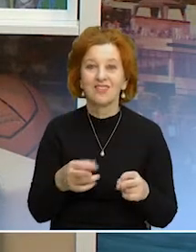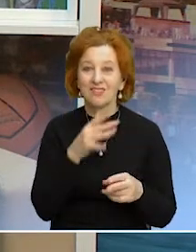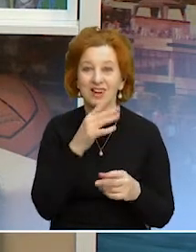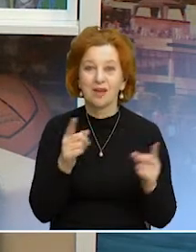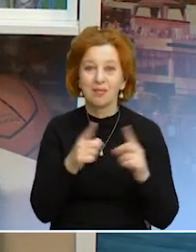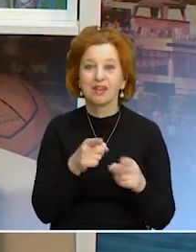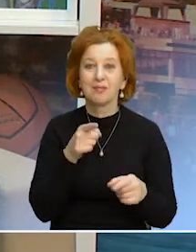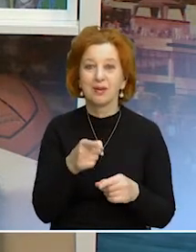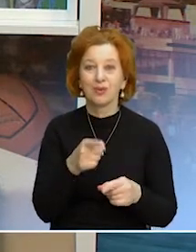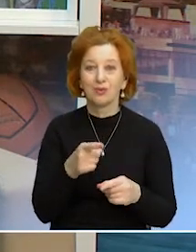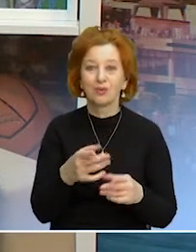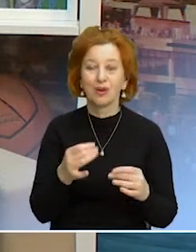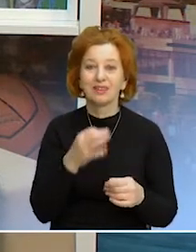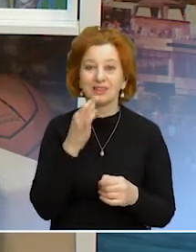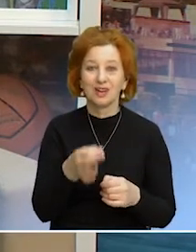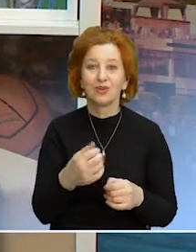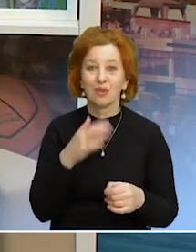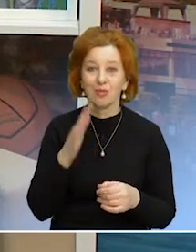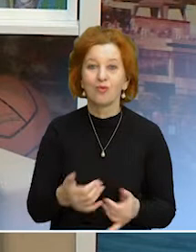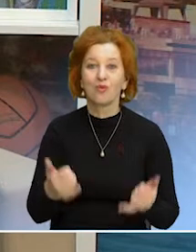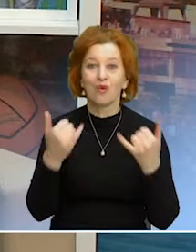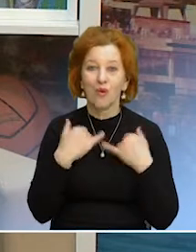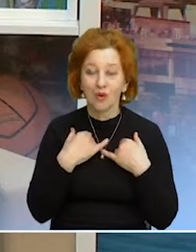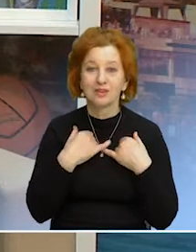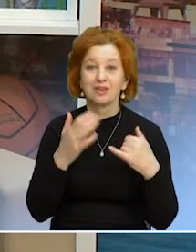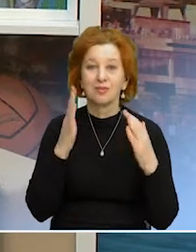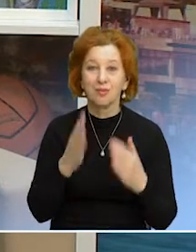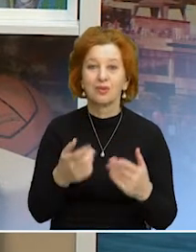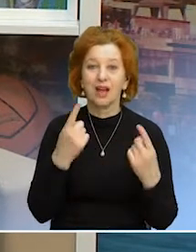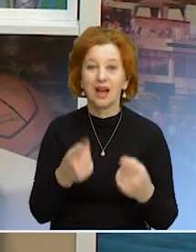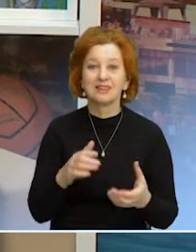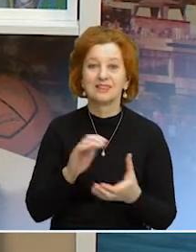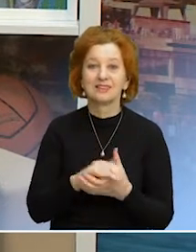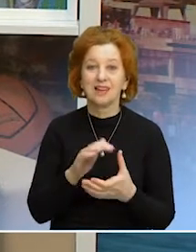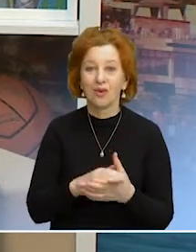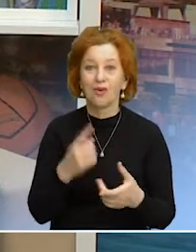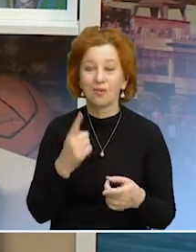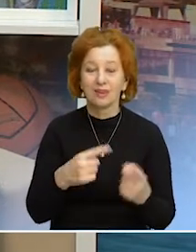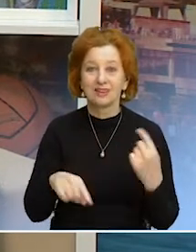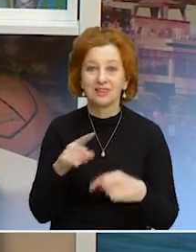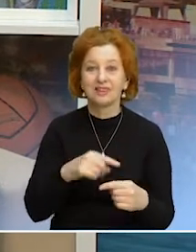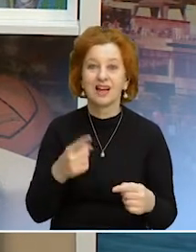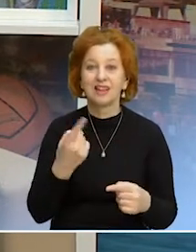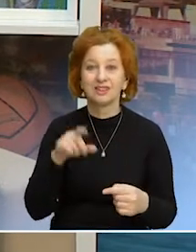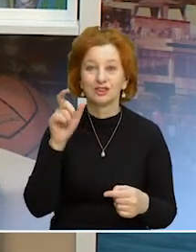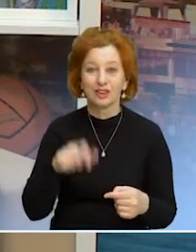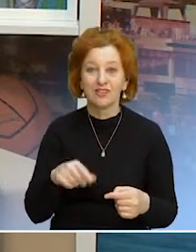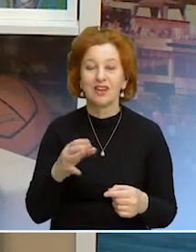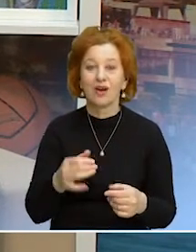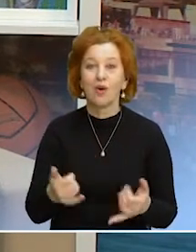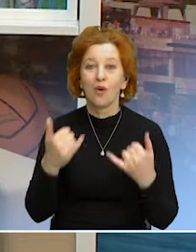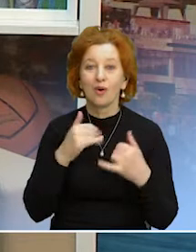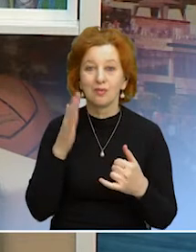Времени у нас минута с небольшим. Но я скажу о том, что к вам будут приходить гости. И в гостях у вас будет один знакомый в нашей программе персонаж, точнее, человек.